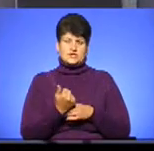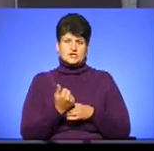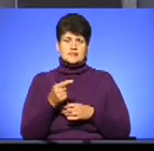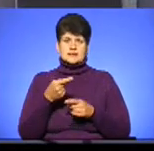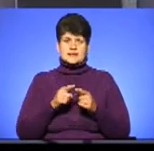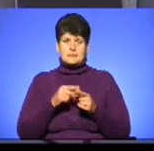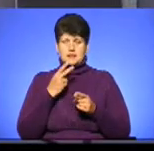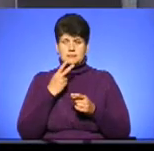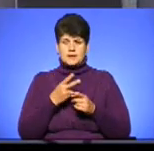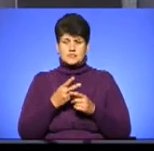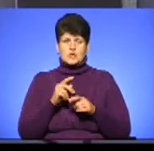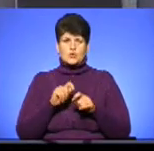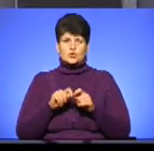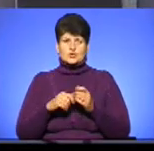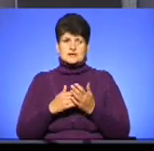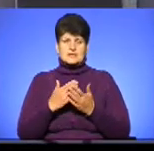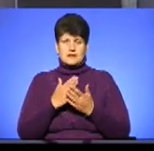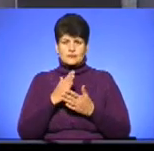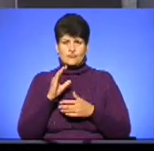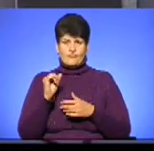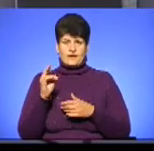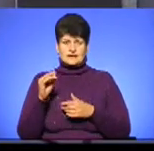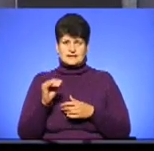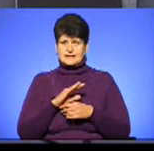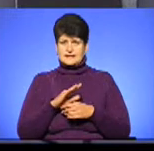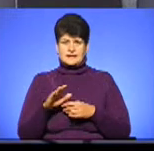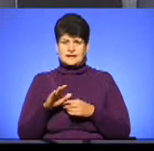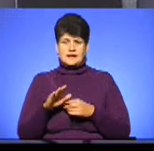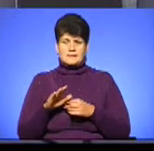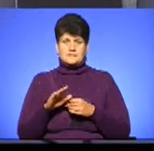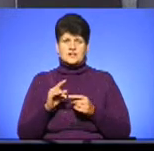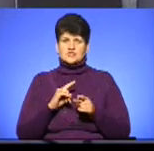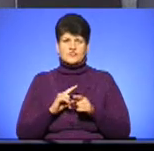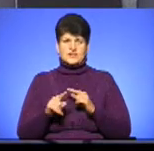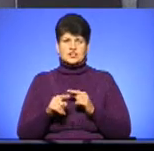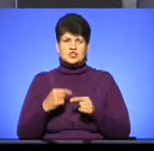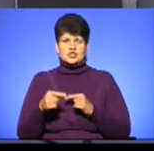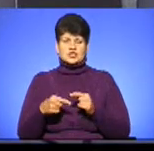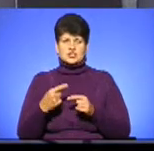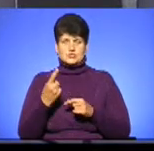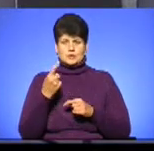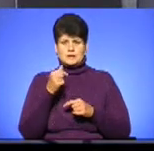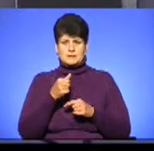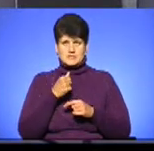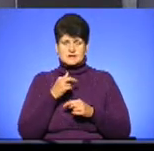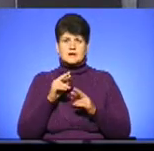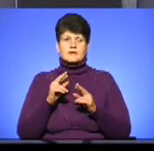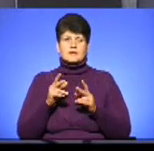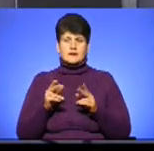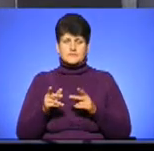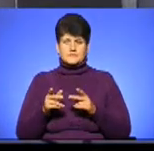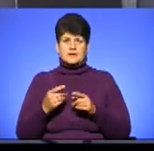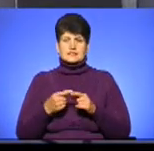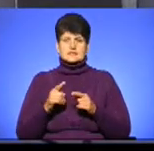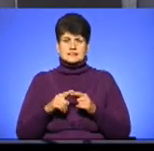передбачено контроль за якістю тої вакцинації не раніше, як через місяць. Через місяць буде проводитися контроль. Значить, яким методом це буде робитися? Значить,